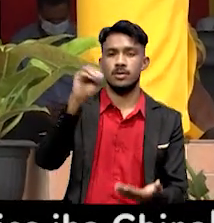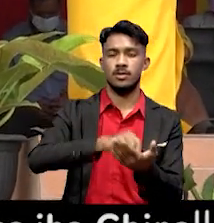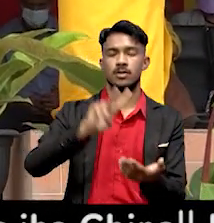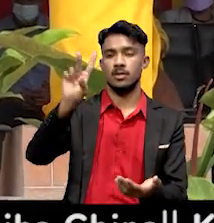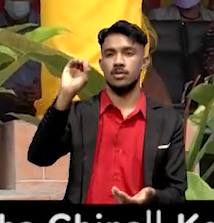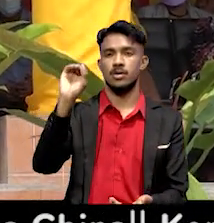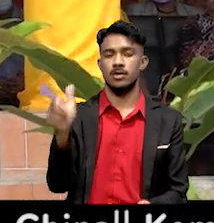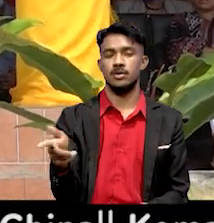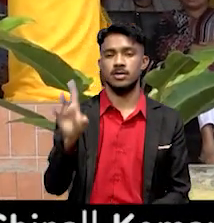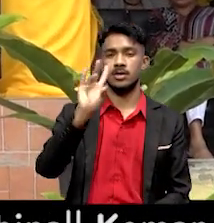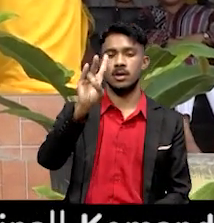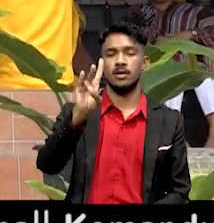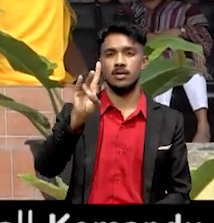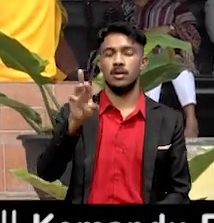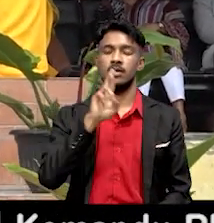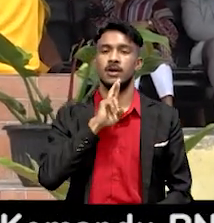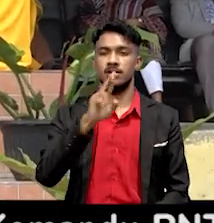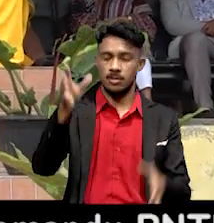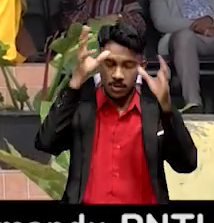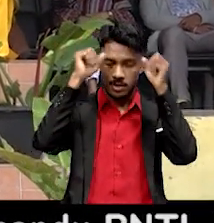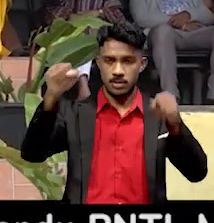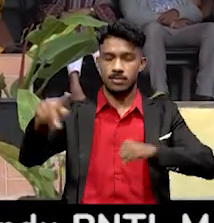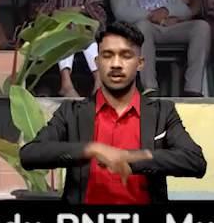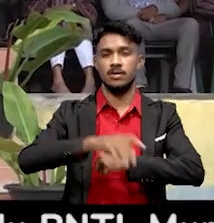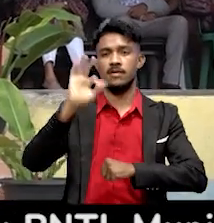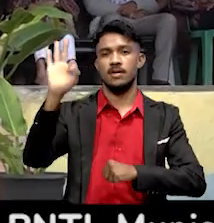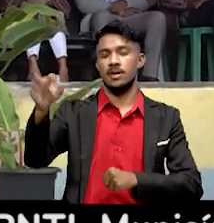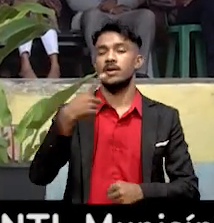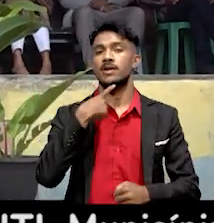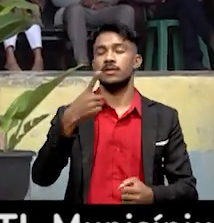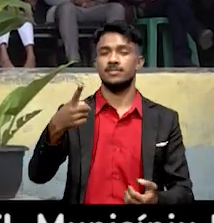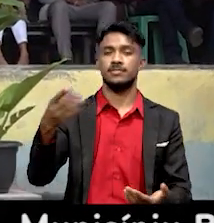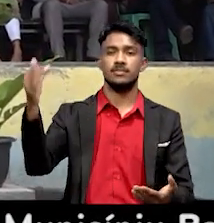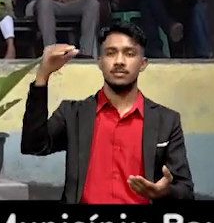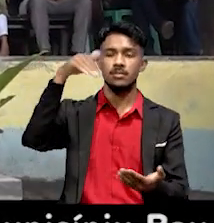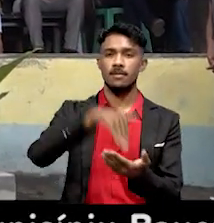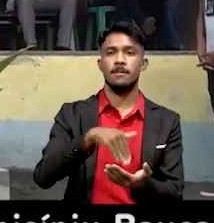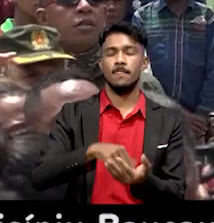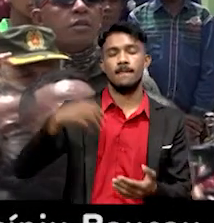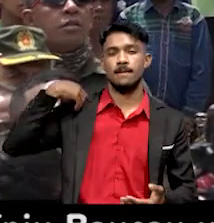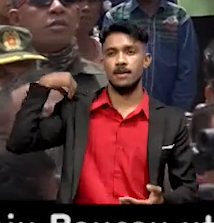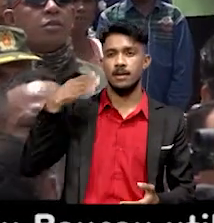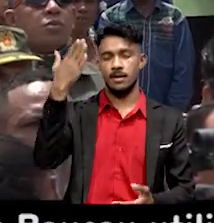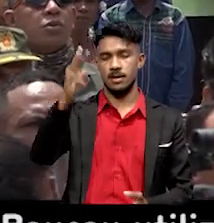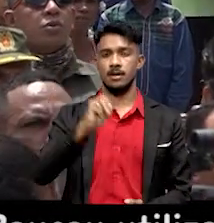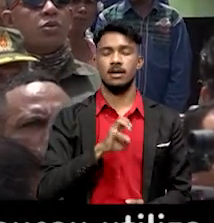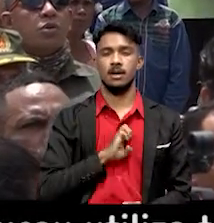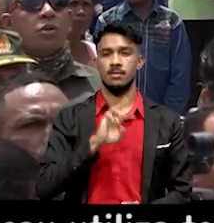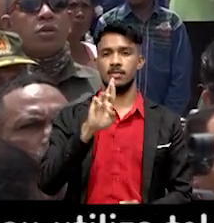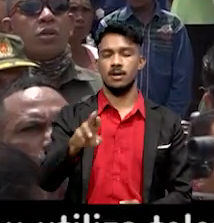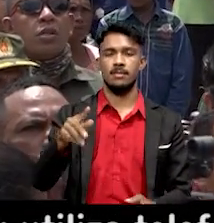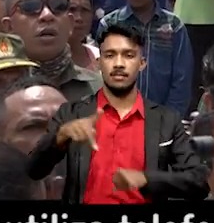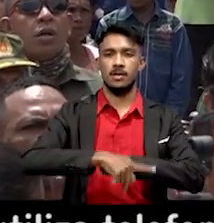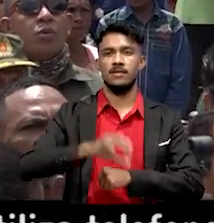hitu. Razaun Presiden di Fretilin deklara nia rekandidatu iha hermerane tamba Partido Fretilin nia kunua